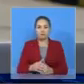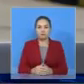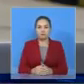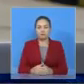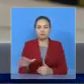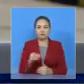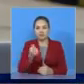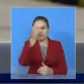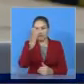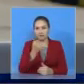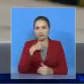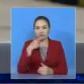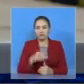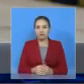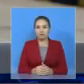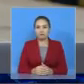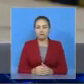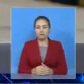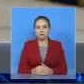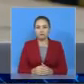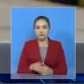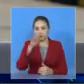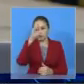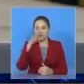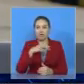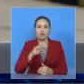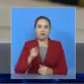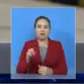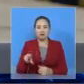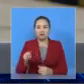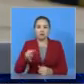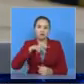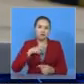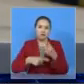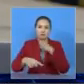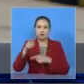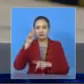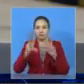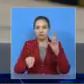Бәріне рахметімді айтам. Құдай қаласа, алтынмен ораламын деген ниеттемін.